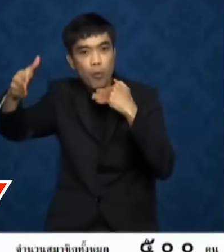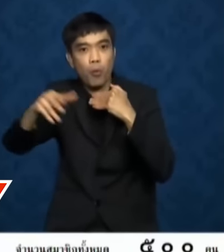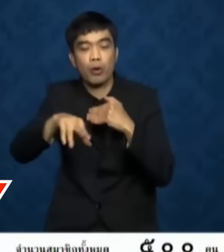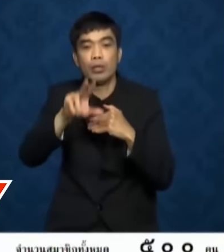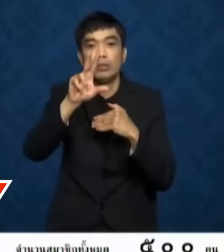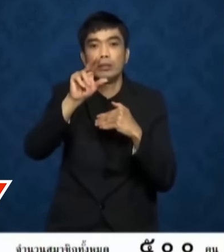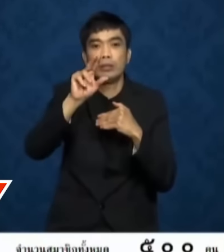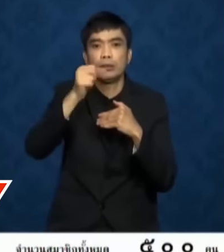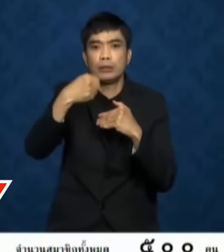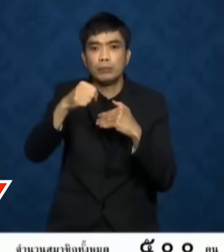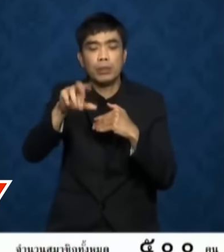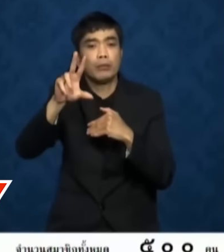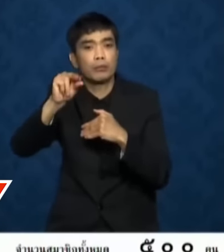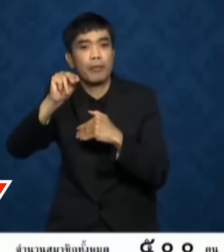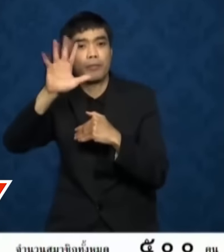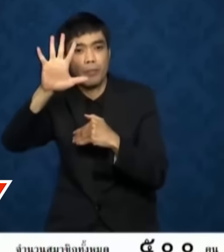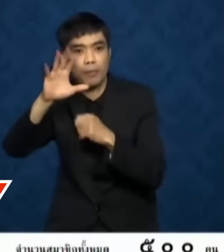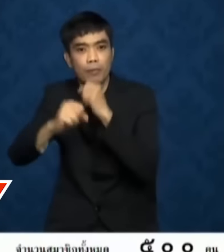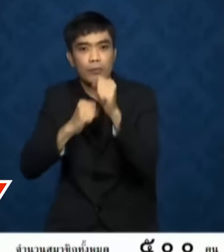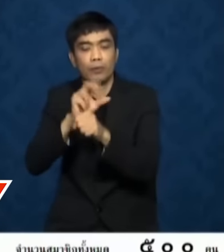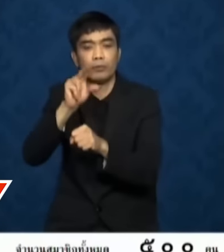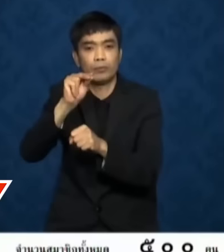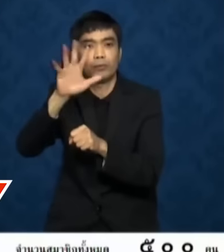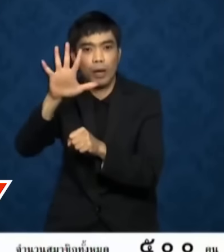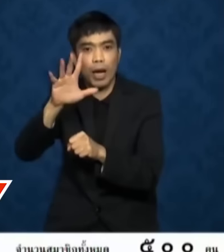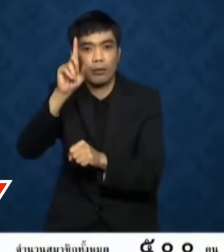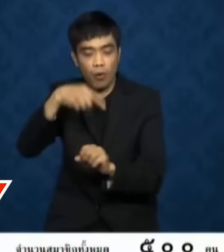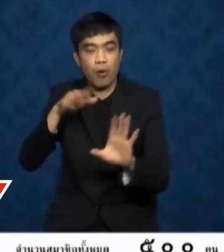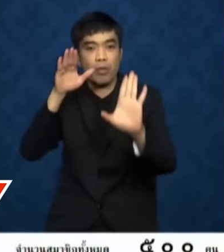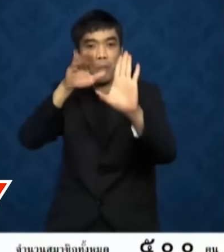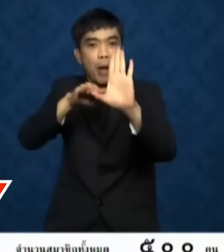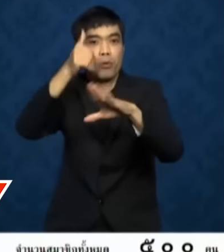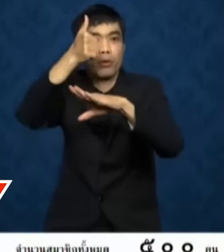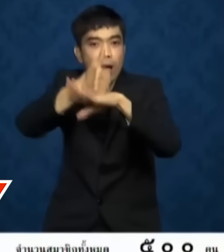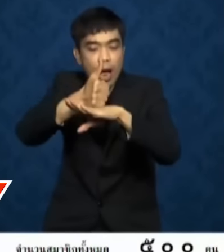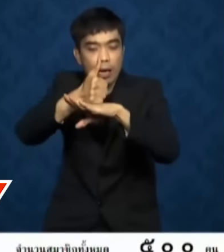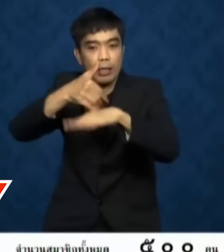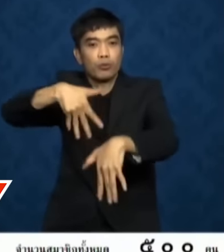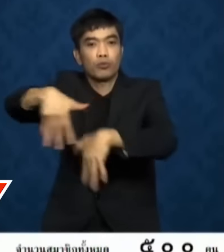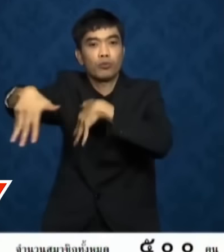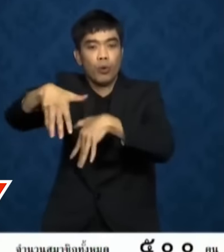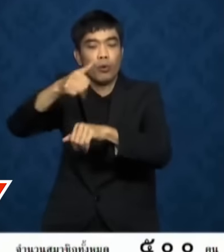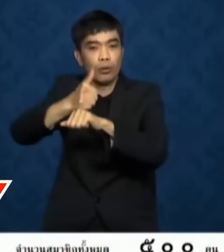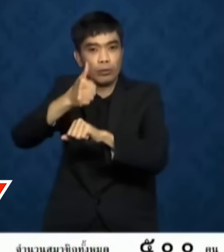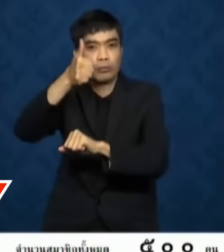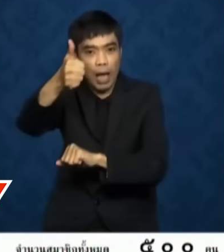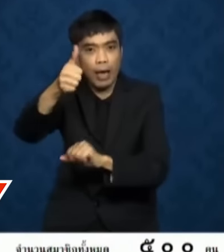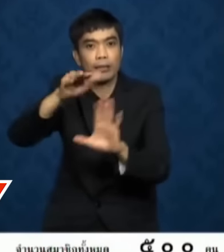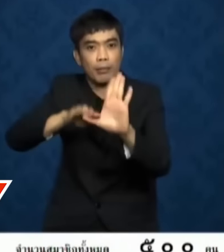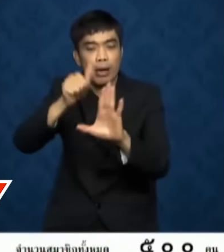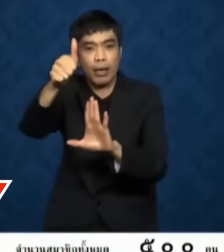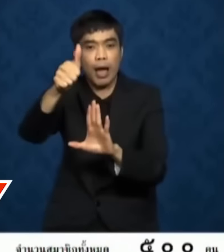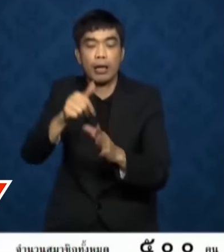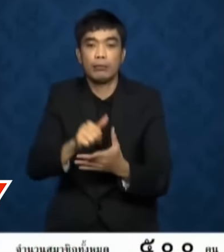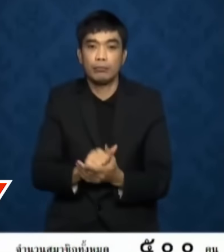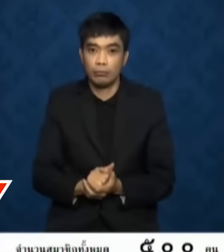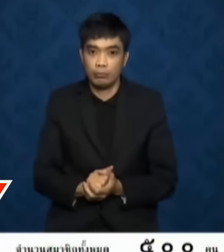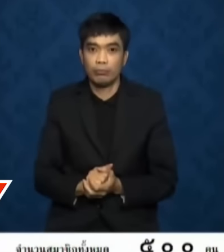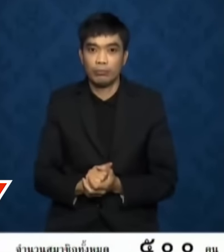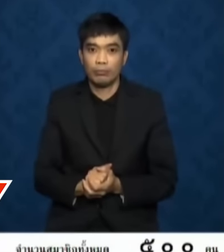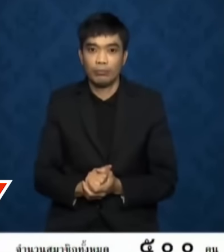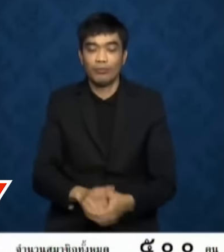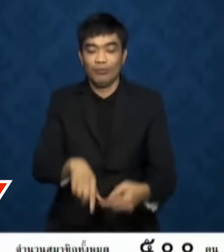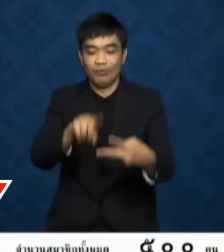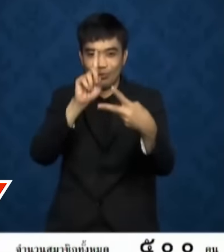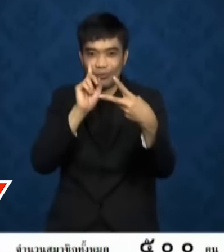ถึงจะมีสิทธิ์ในการลงสมัครรับเลือกตั้งในฐานะผู้บริหารท้องถิ่นพื้นที่ประเภทที่2ครับท่านประธานที่เราควรเปิด